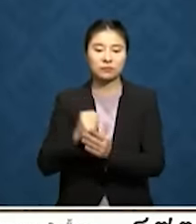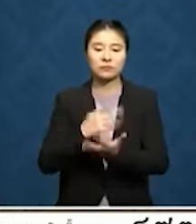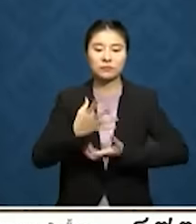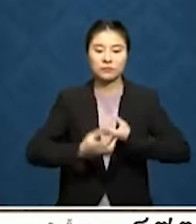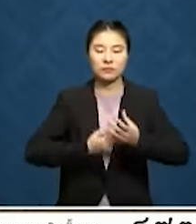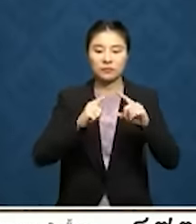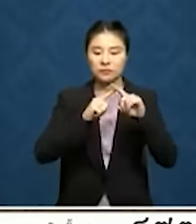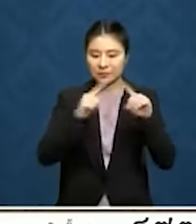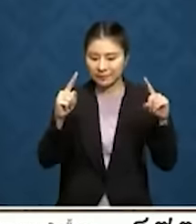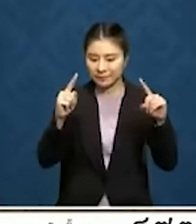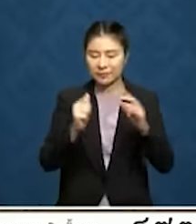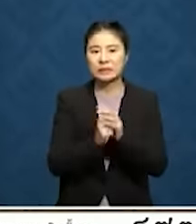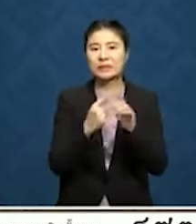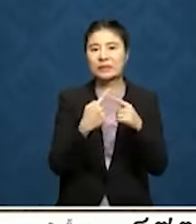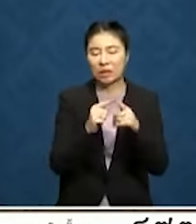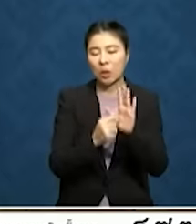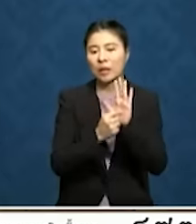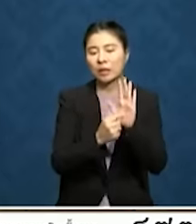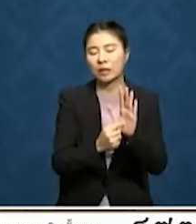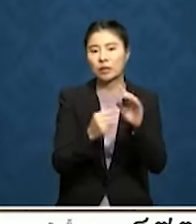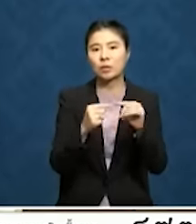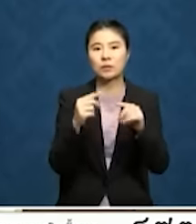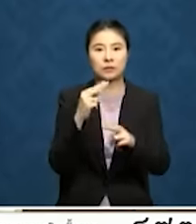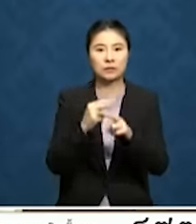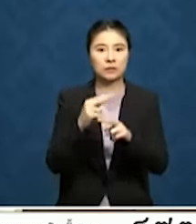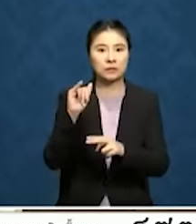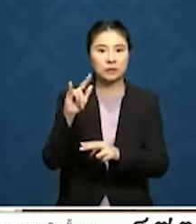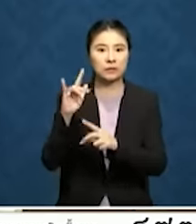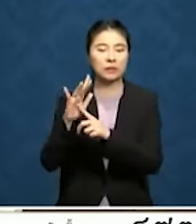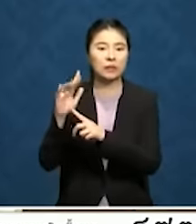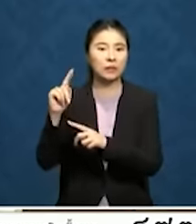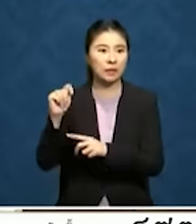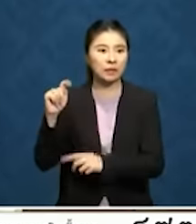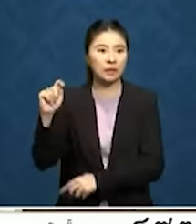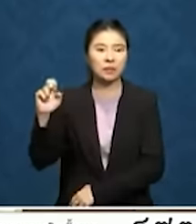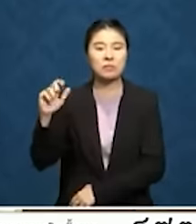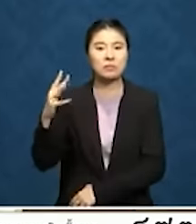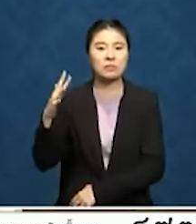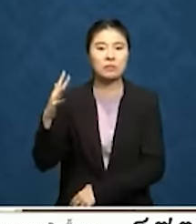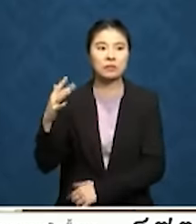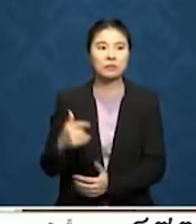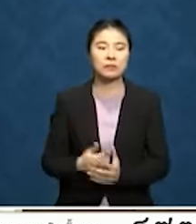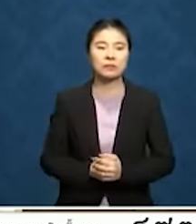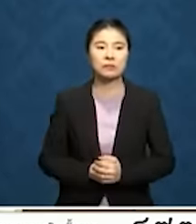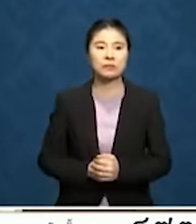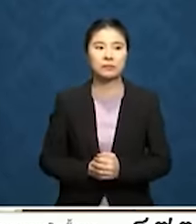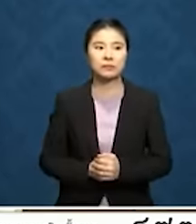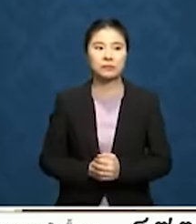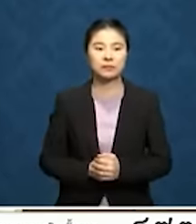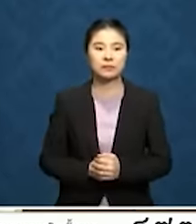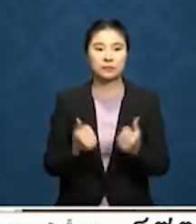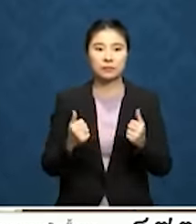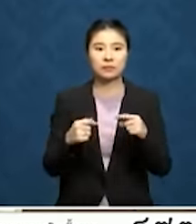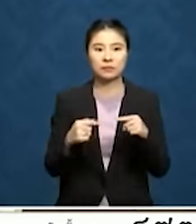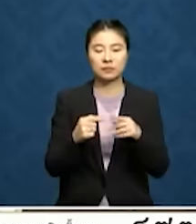กต่างแต่ไม่ได้เสนอเป็นยติครับไม่ได้เสนอเป็นยตินะครับท่านก็ยืนยันชัดเจนนะครับเพราะฉะนั้นเนี่ยในขณะนี้เ